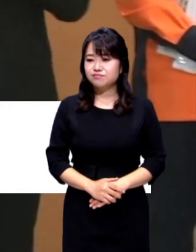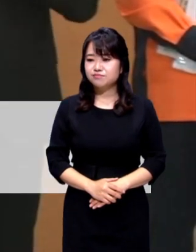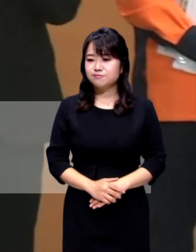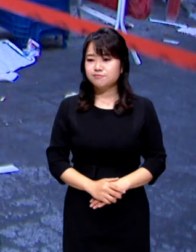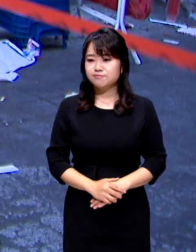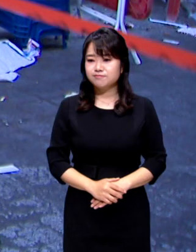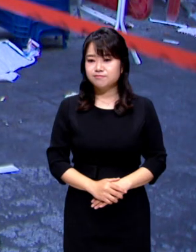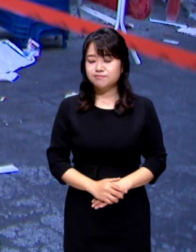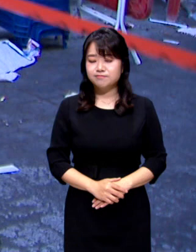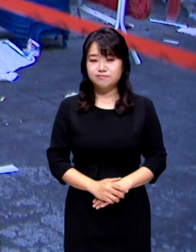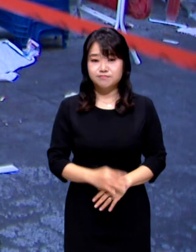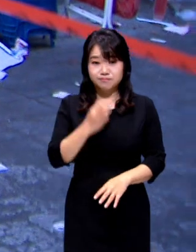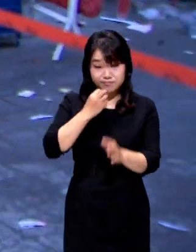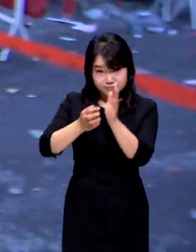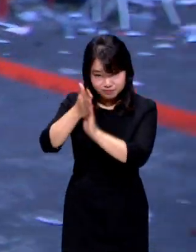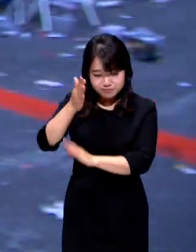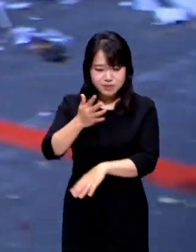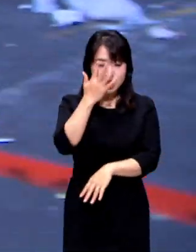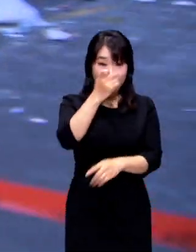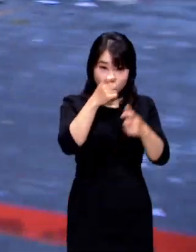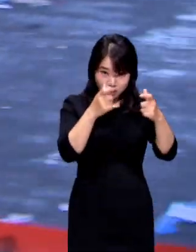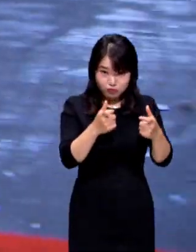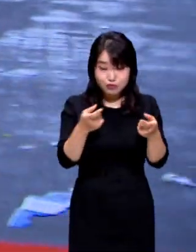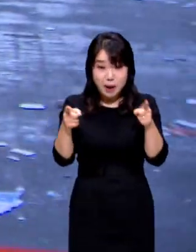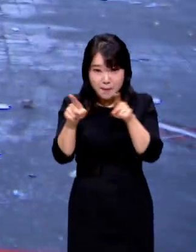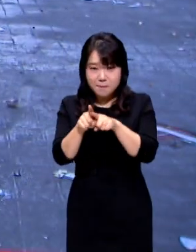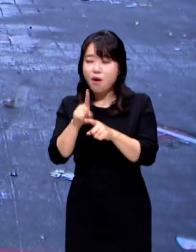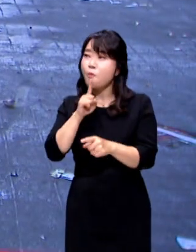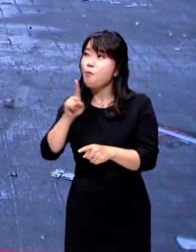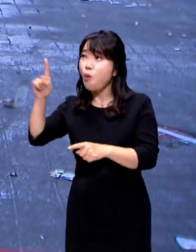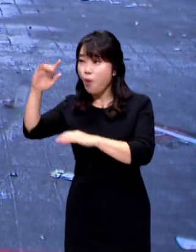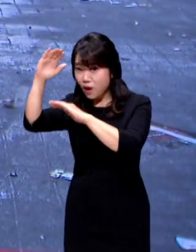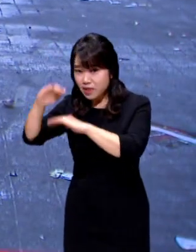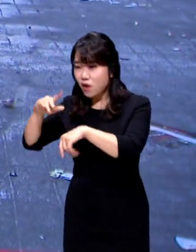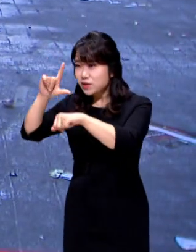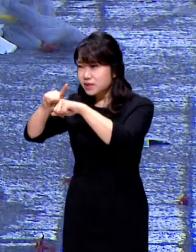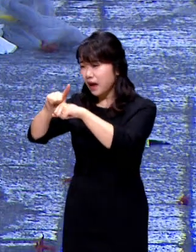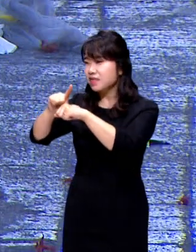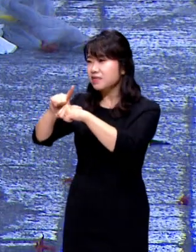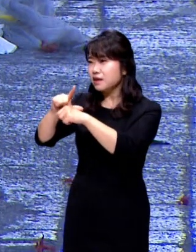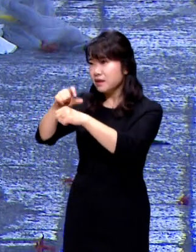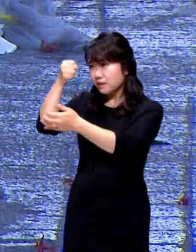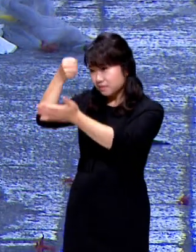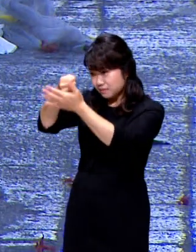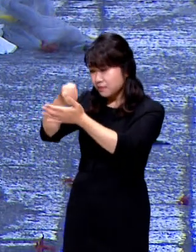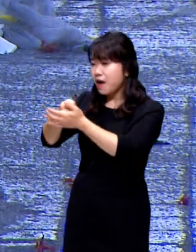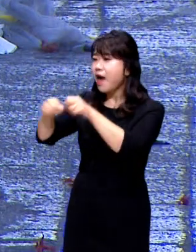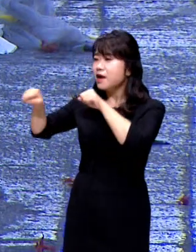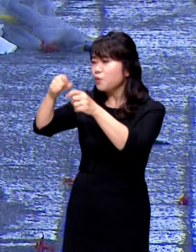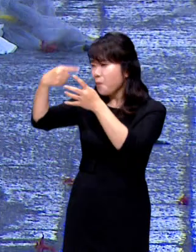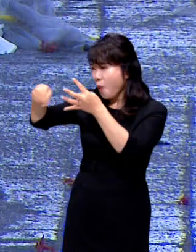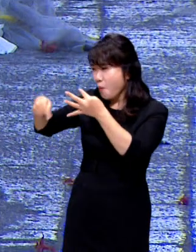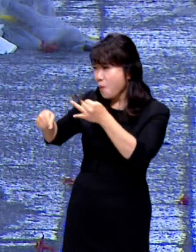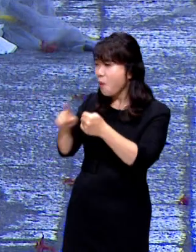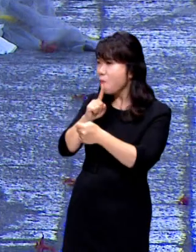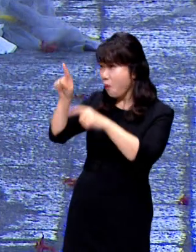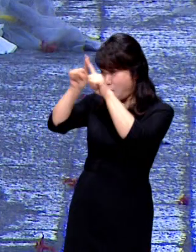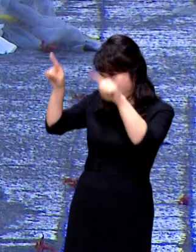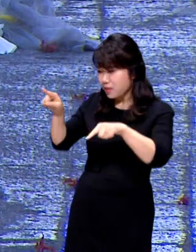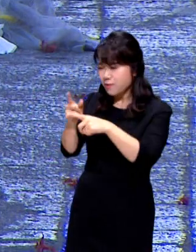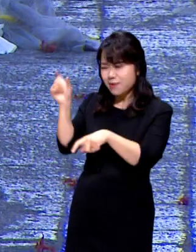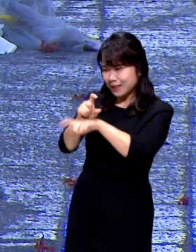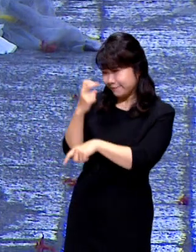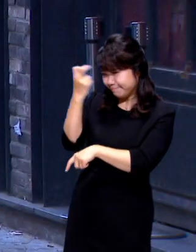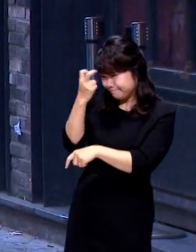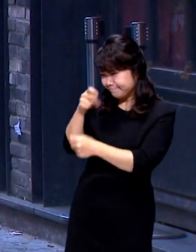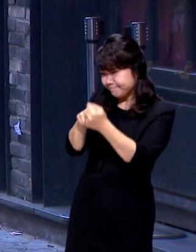있습니다. 서울시와 용산구가 당시 보고했던 시간대별 조치사항 공개 요구에 대해선 추가 내용 검토가